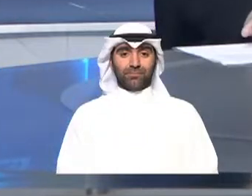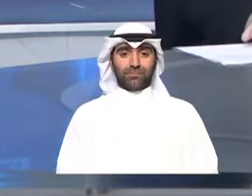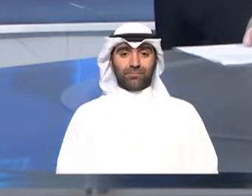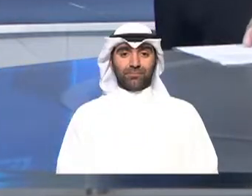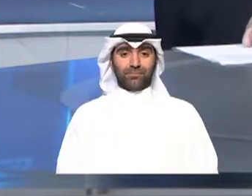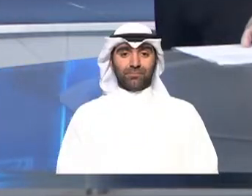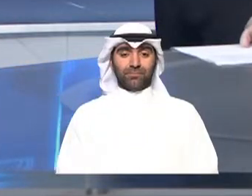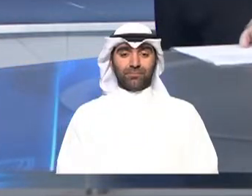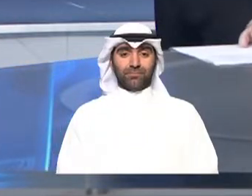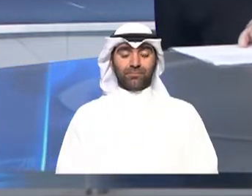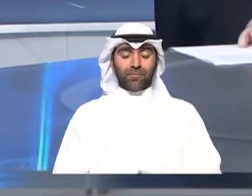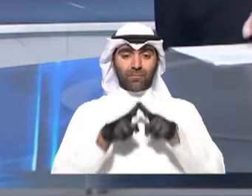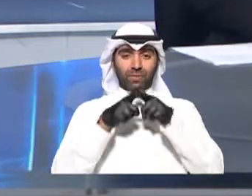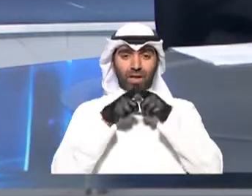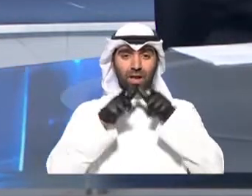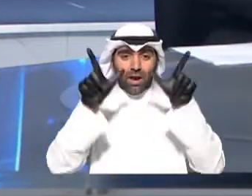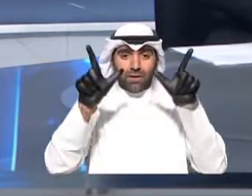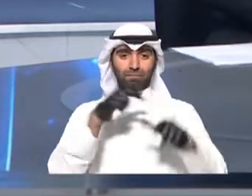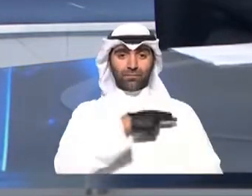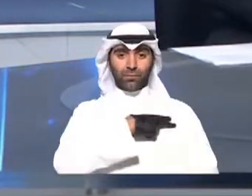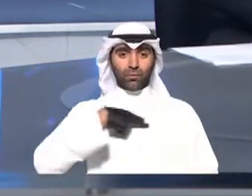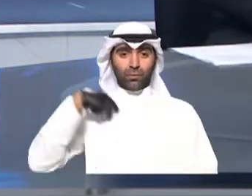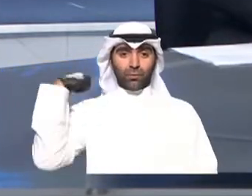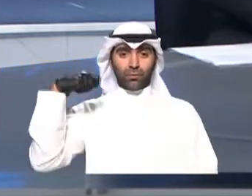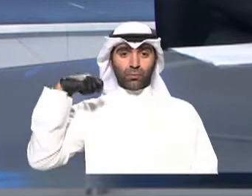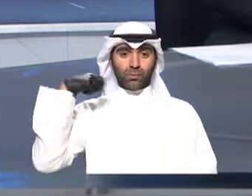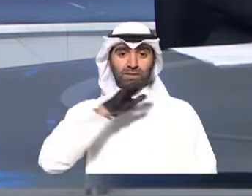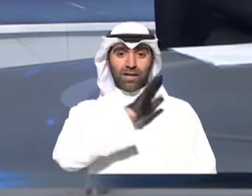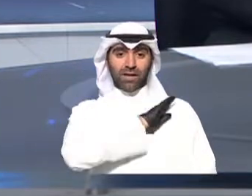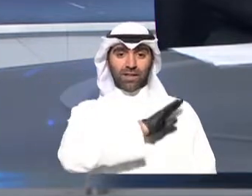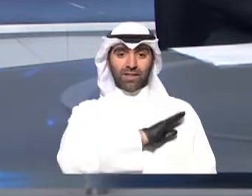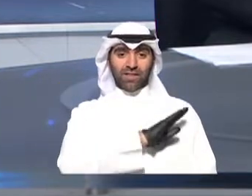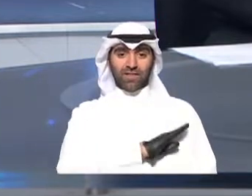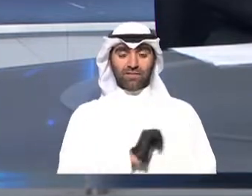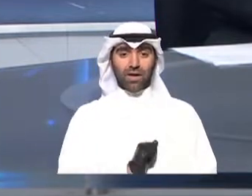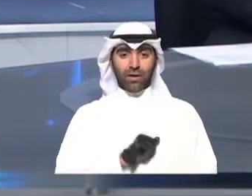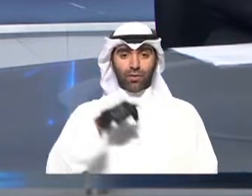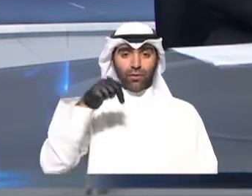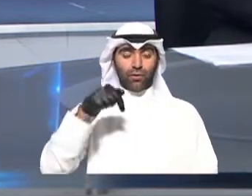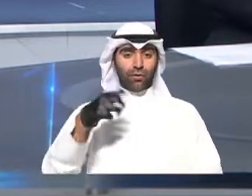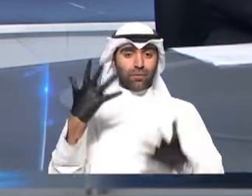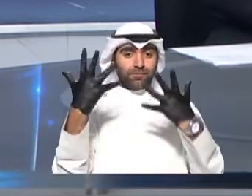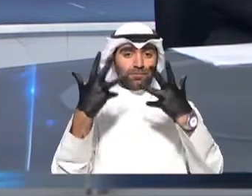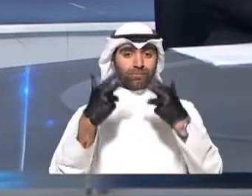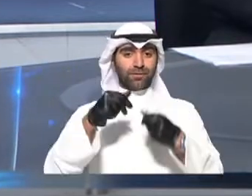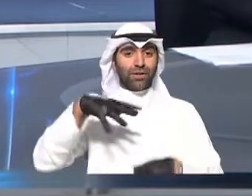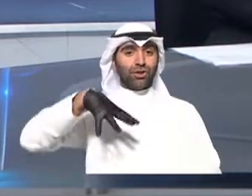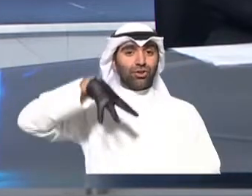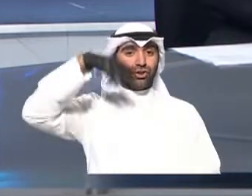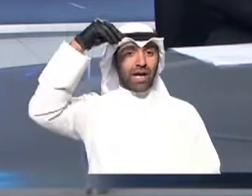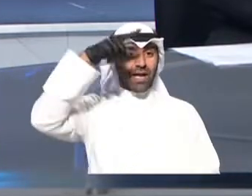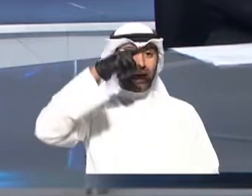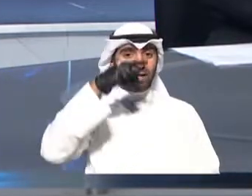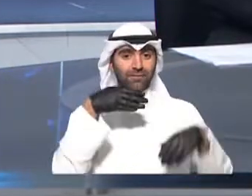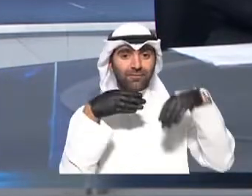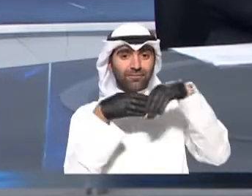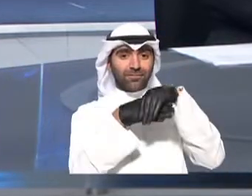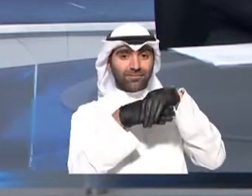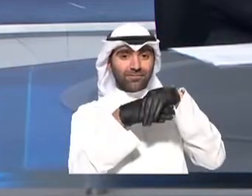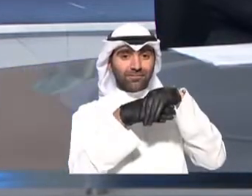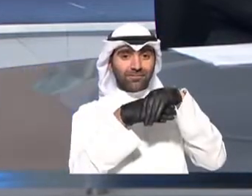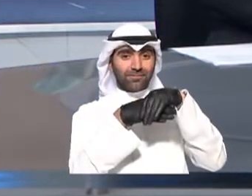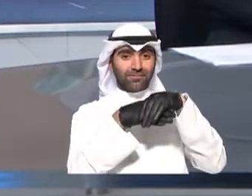أعلنت وزارة الدفاع اليوم عن مغادرة 107 مواطنين المحجر الصحي المؤسسي الخاضع